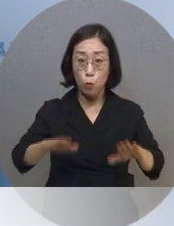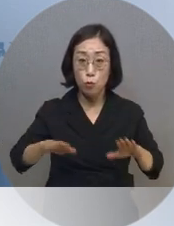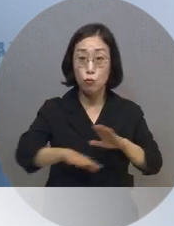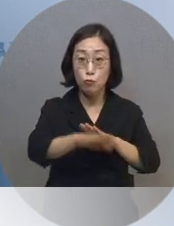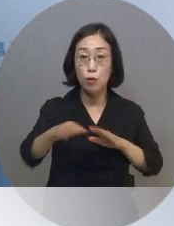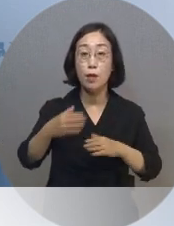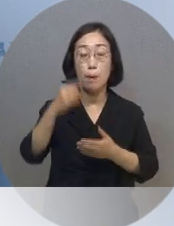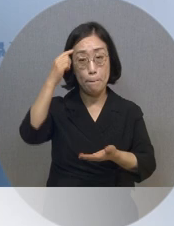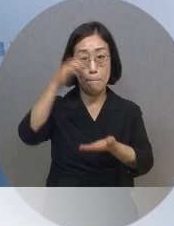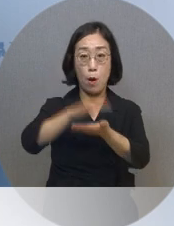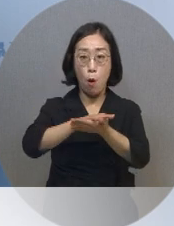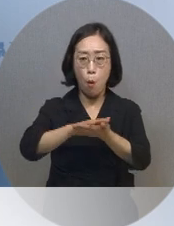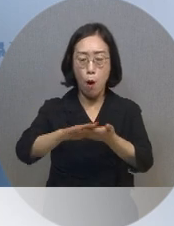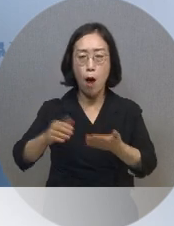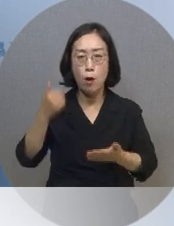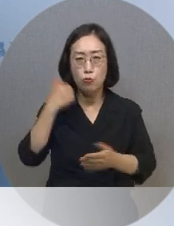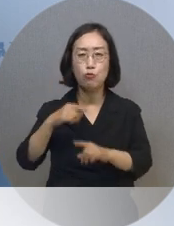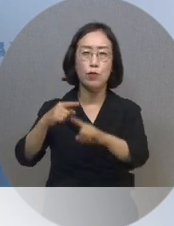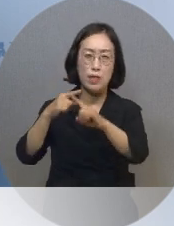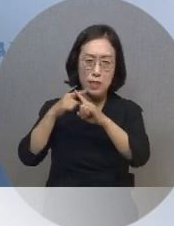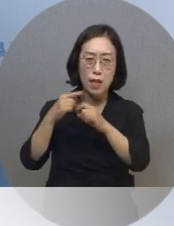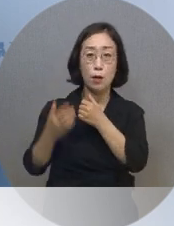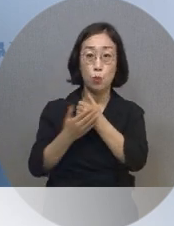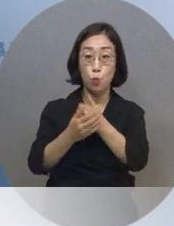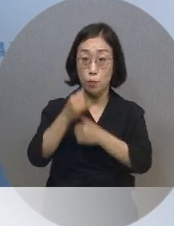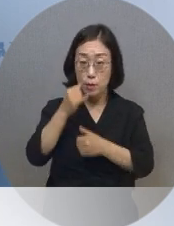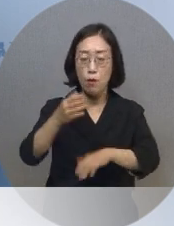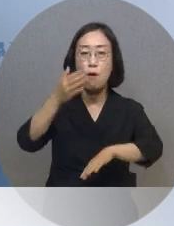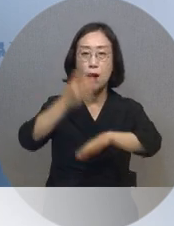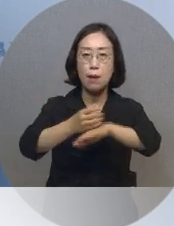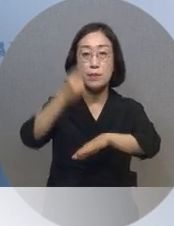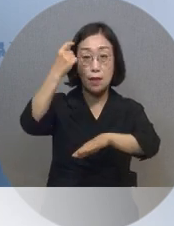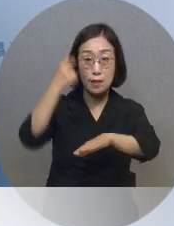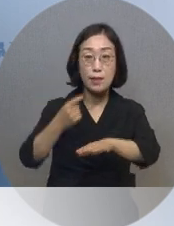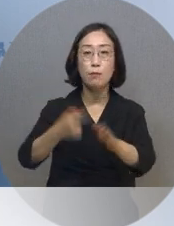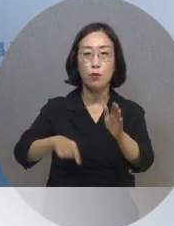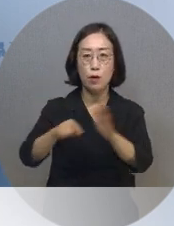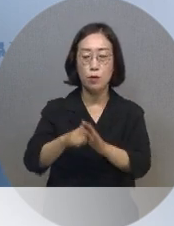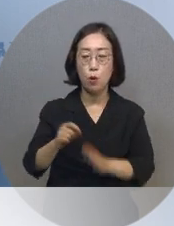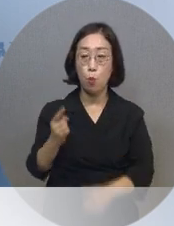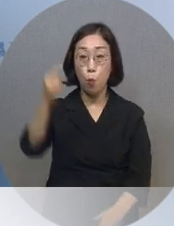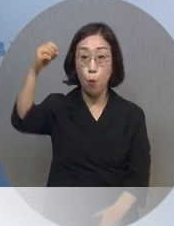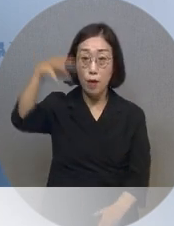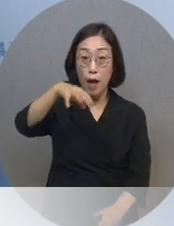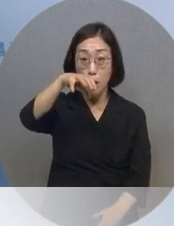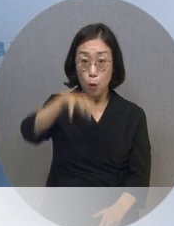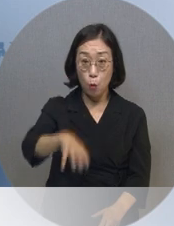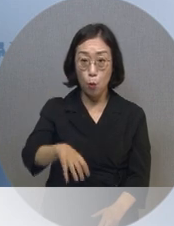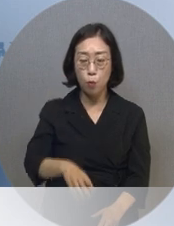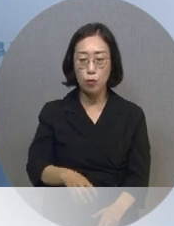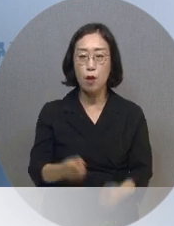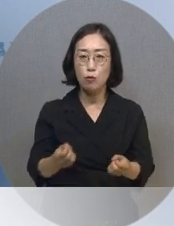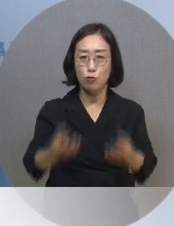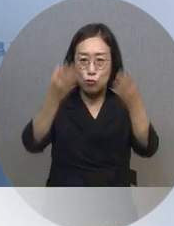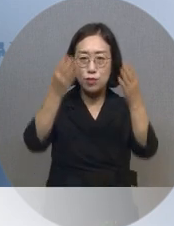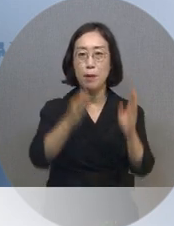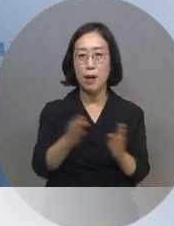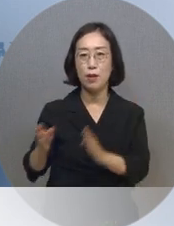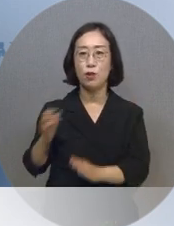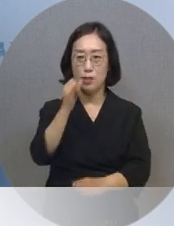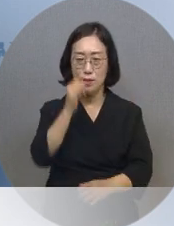희생으로 이루어진 것을 알고 감사한 마음을 갖자는 의미로 경기도 고향 특례시 시민들이 다양한 행사를